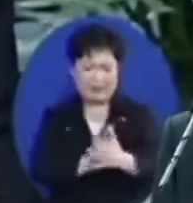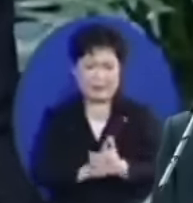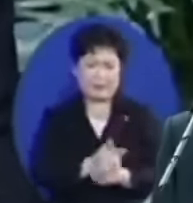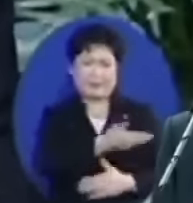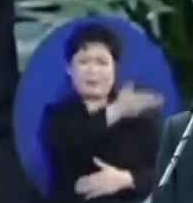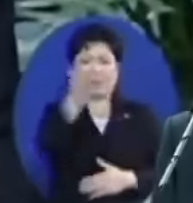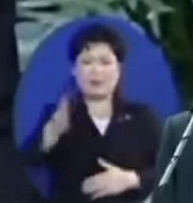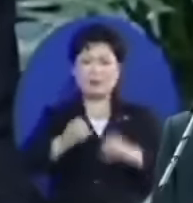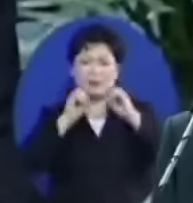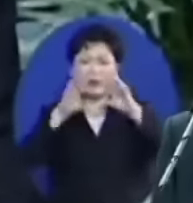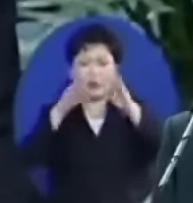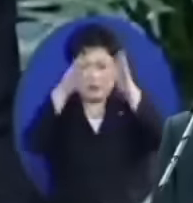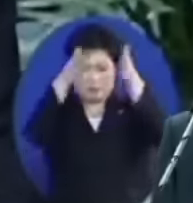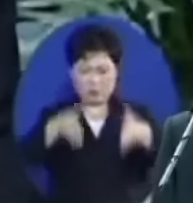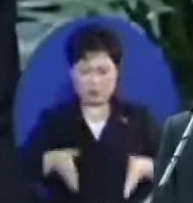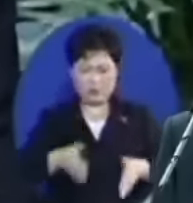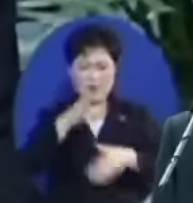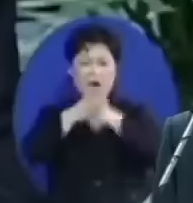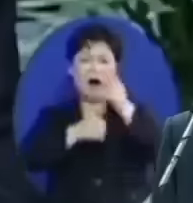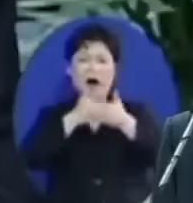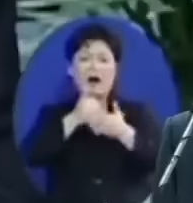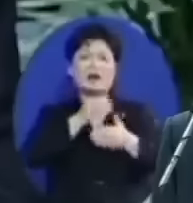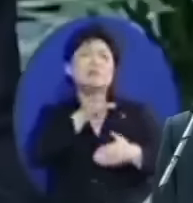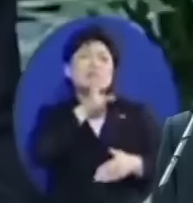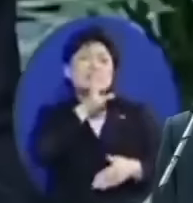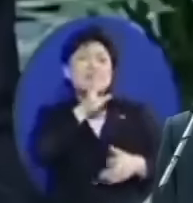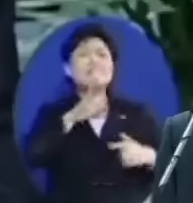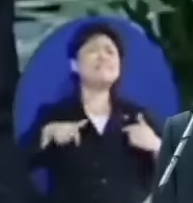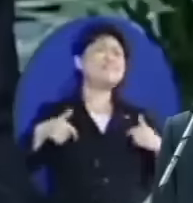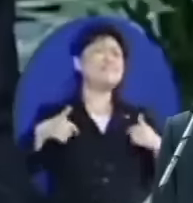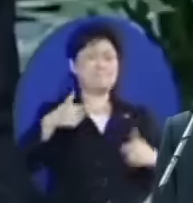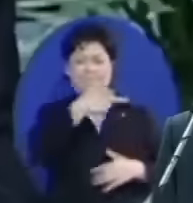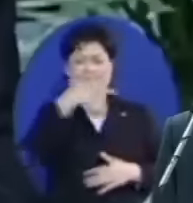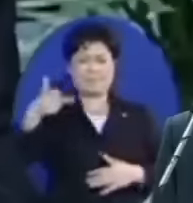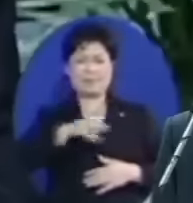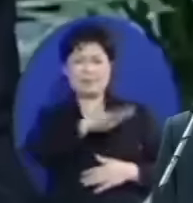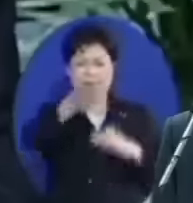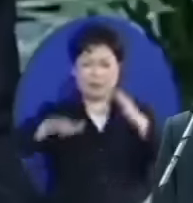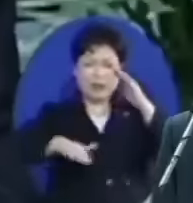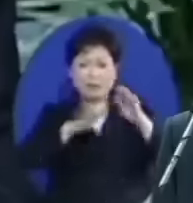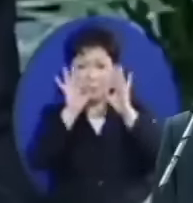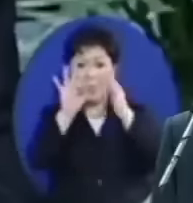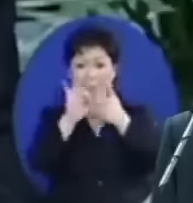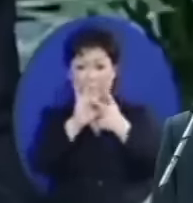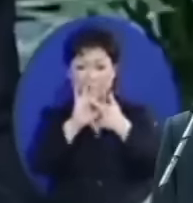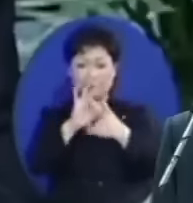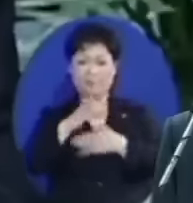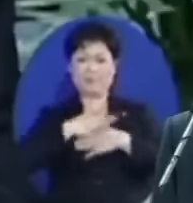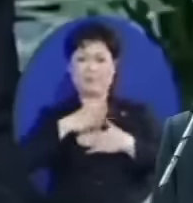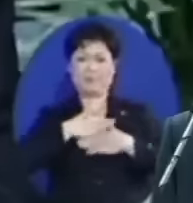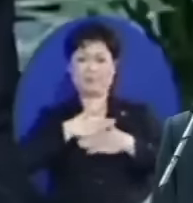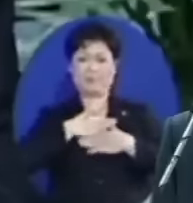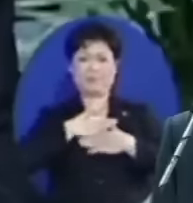여러분이 전도함으로 하나님이 얼마나 기뻐하시겠습니까? 나는 우리 집안을 보면 제가